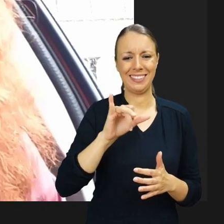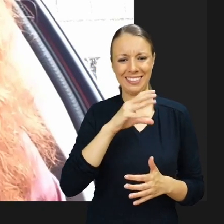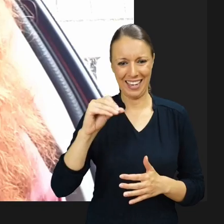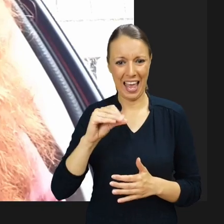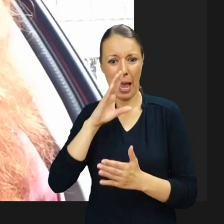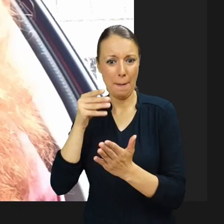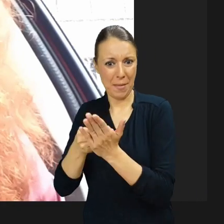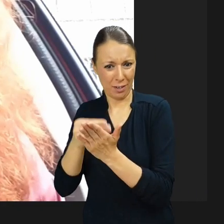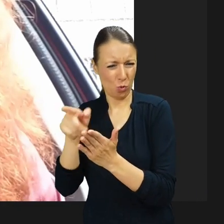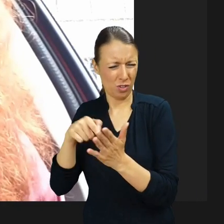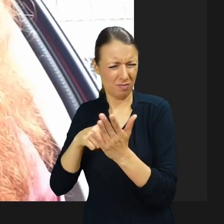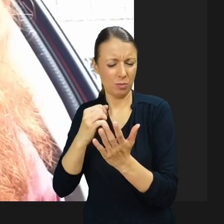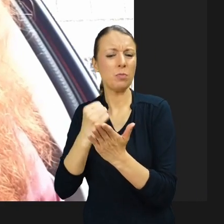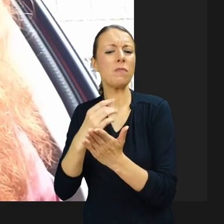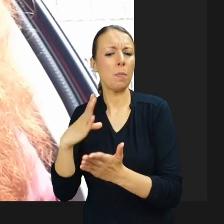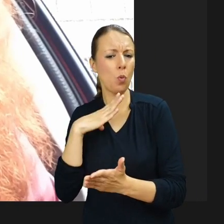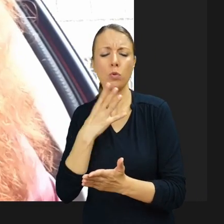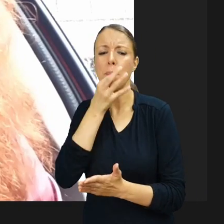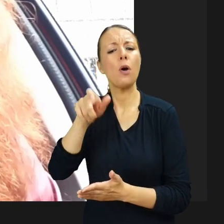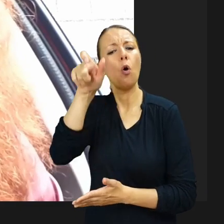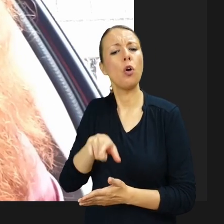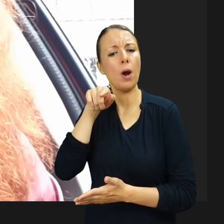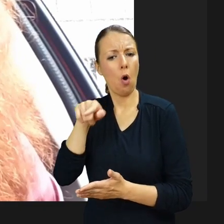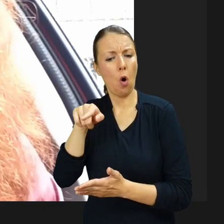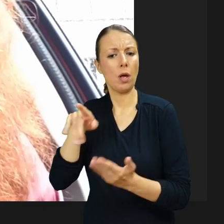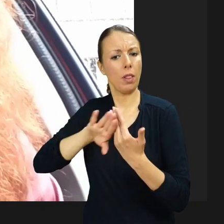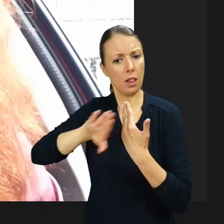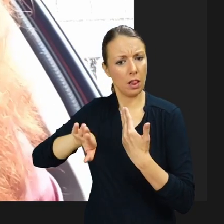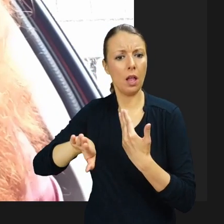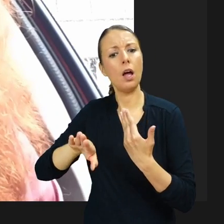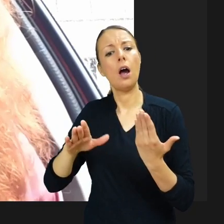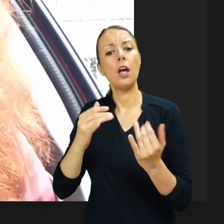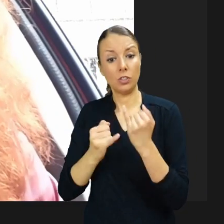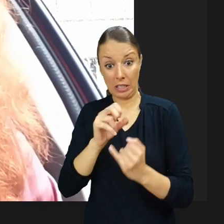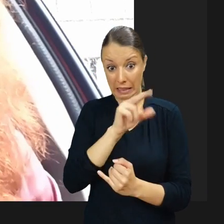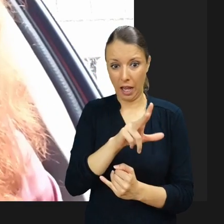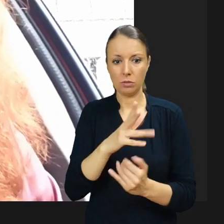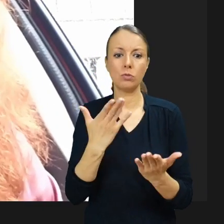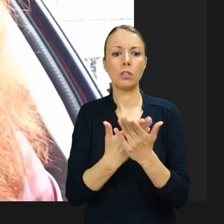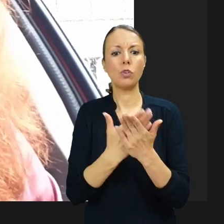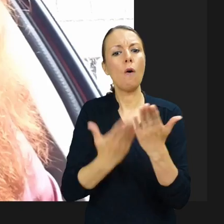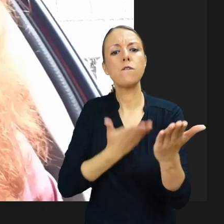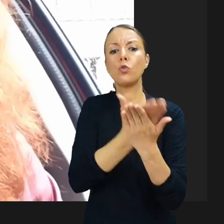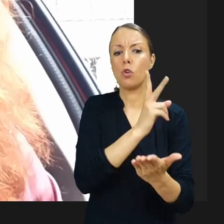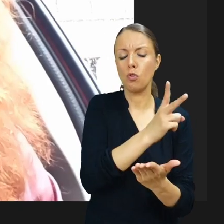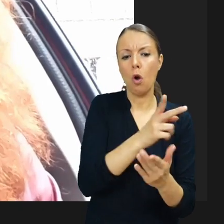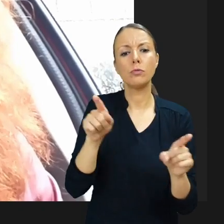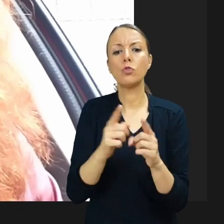tak, to na czyj wniosek i z jakim uzasadnieniem został wyłączony? No podejrzewam, że uzasadnienie mogło być takie,